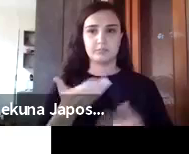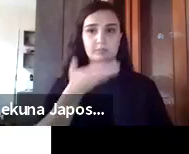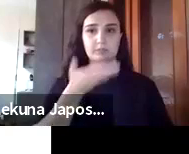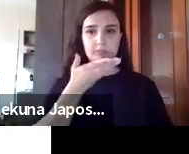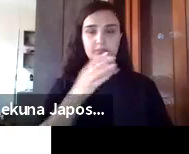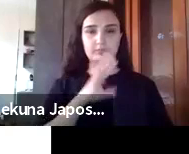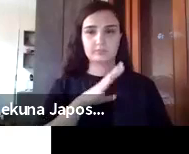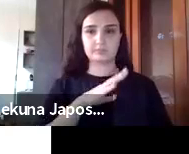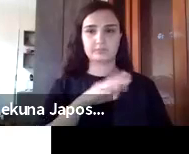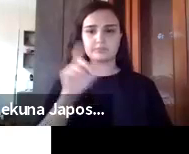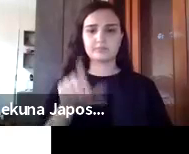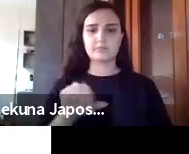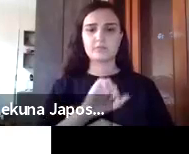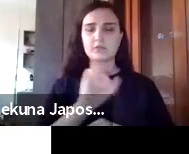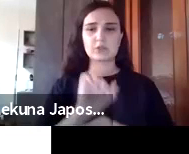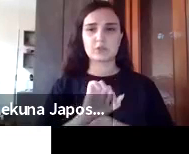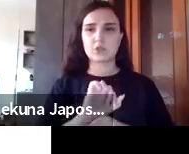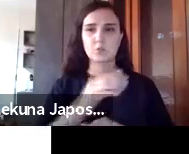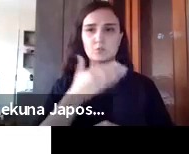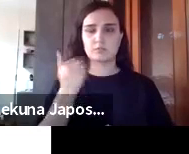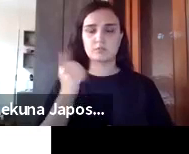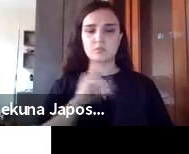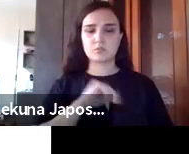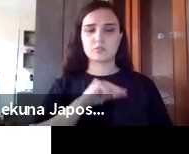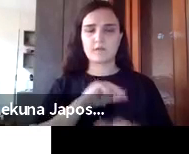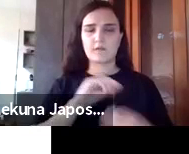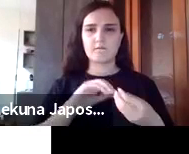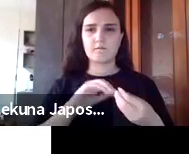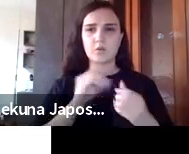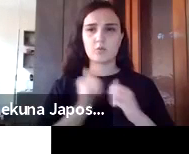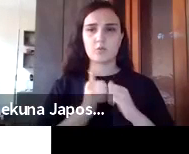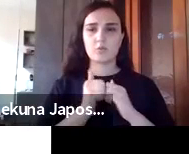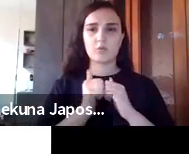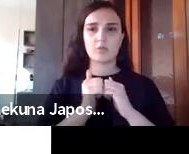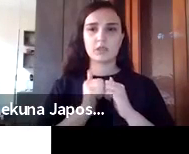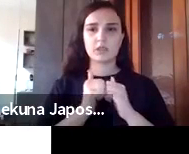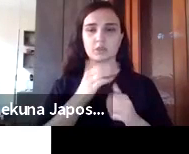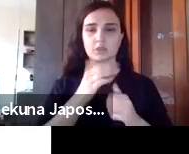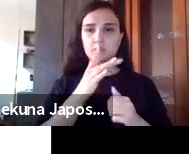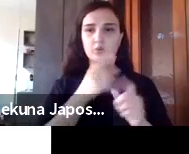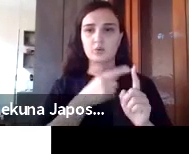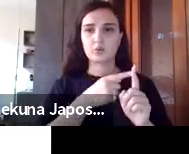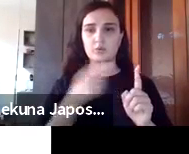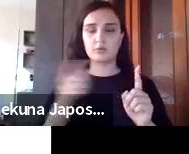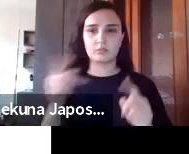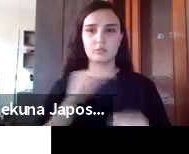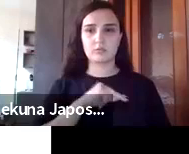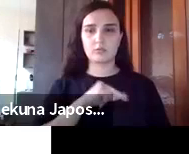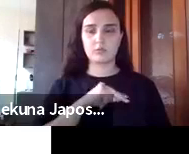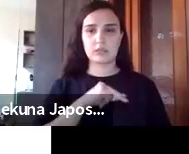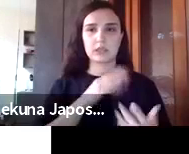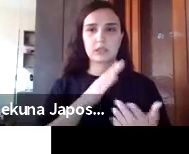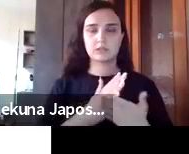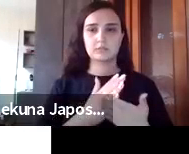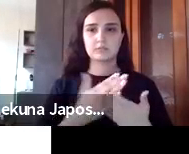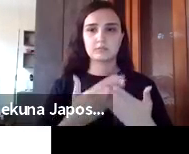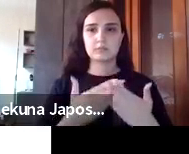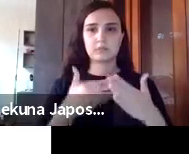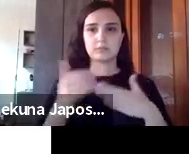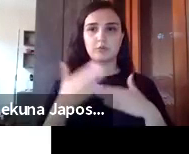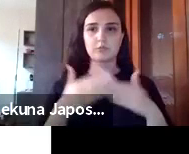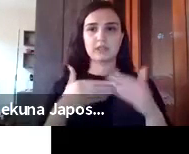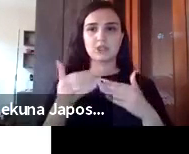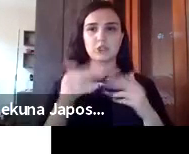ესე შეუჩერებლად მუშაობს დიდი დროის მანძილზე, ხდება ეგრეთ წოდებული